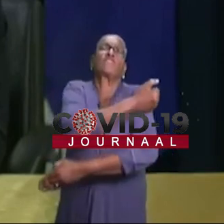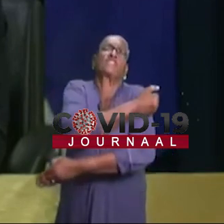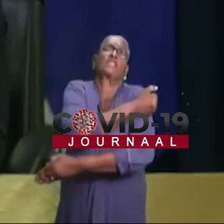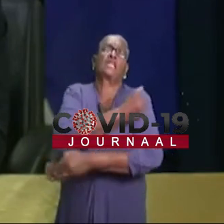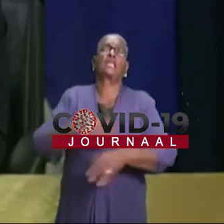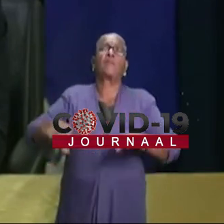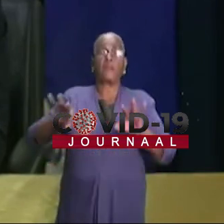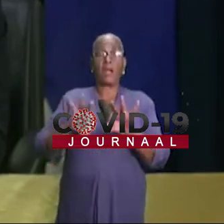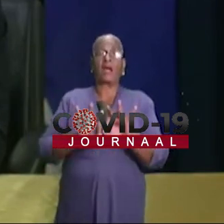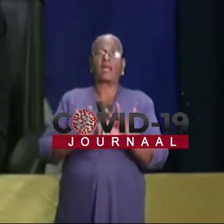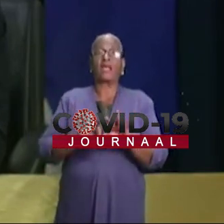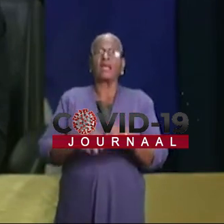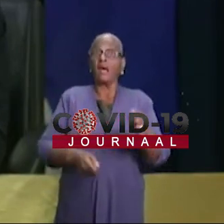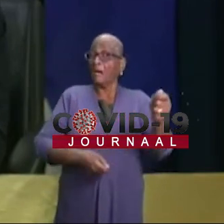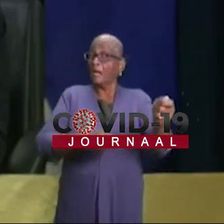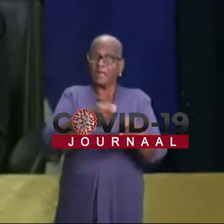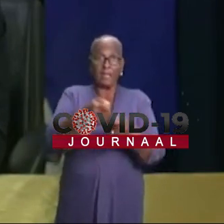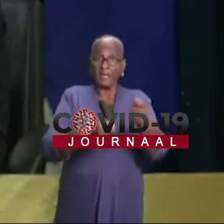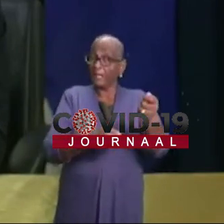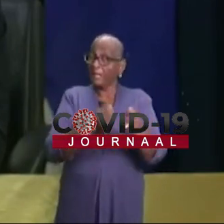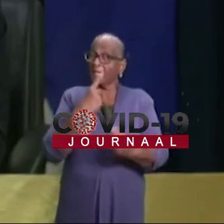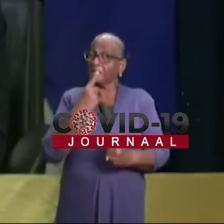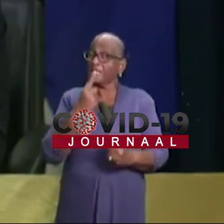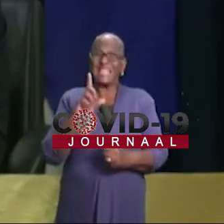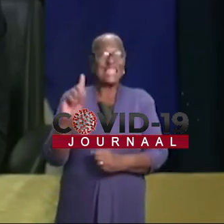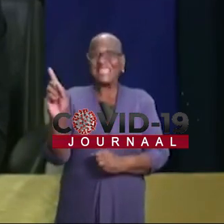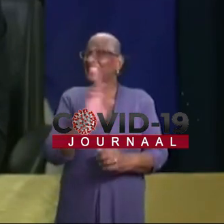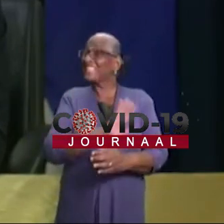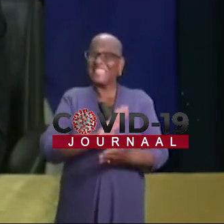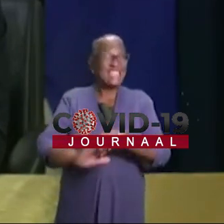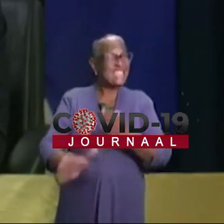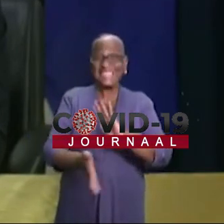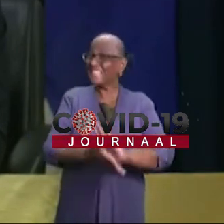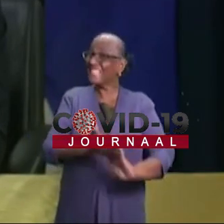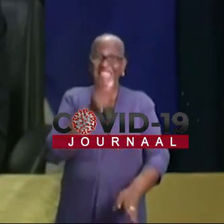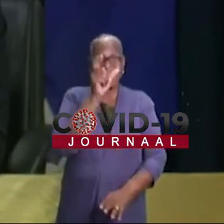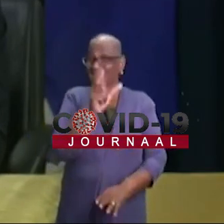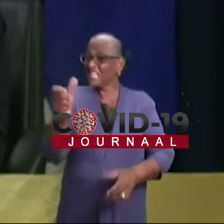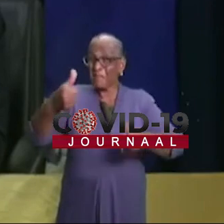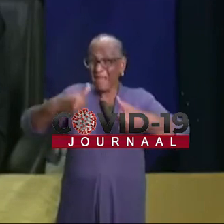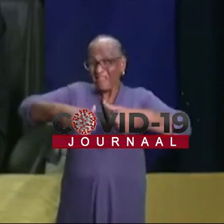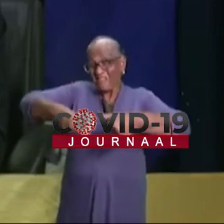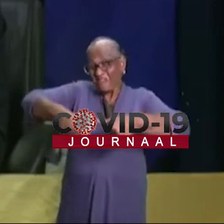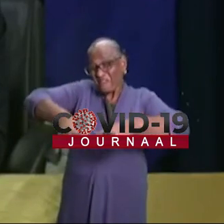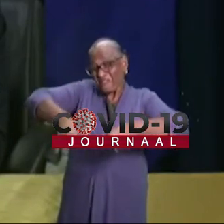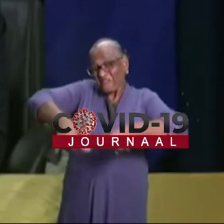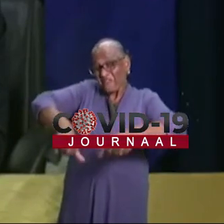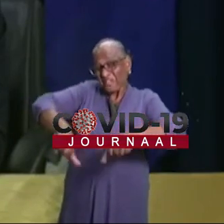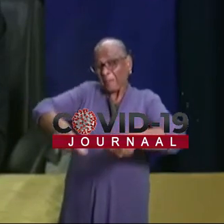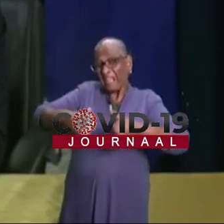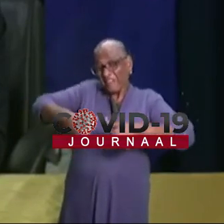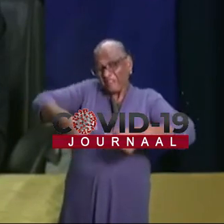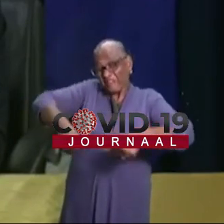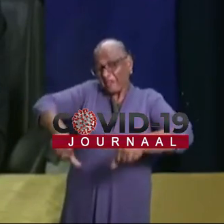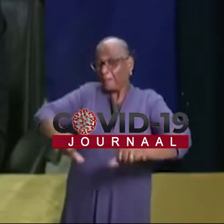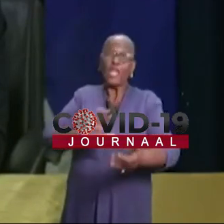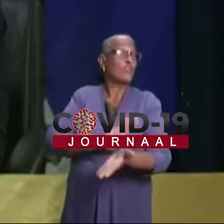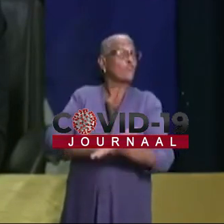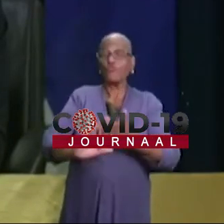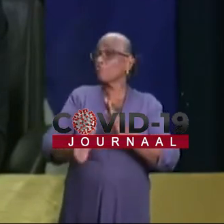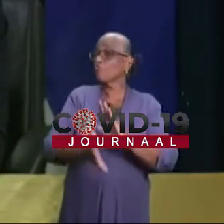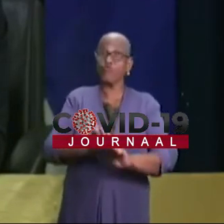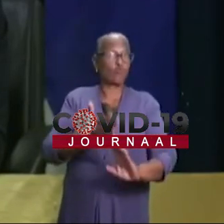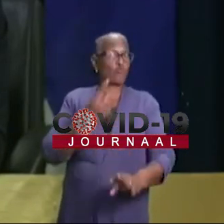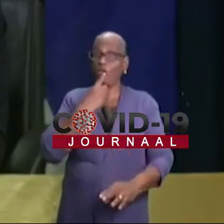de regering niemand verplicht stelt om te vaccineren. Er is nimmer ooit gesteld dat wij mensen verplichten